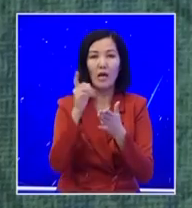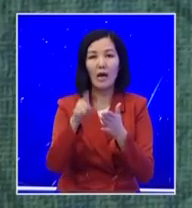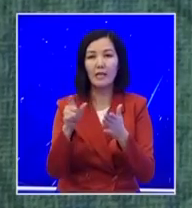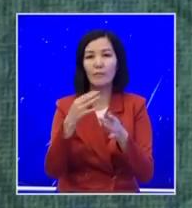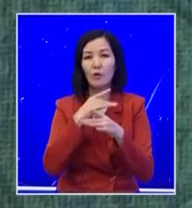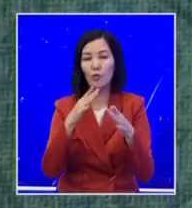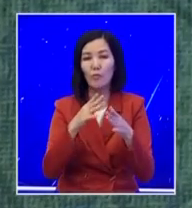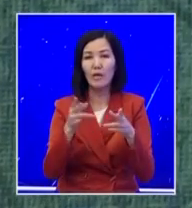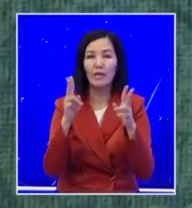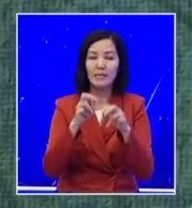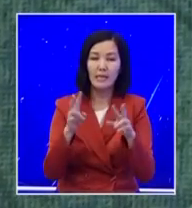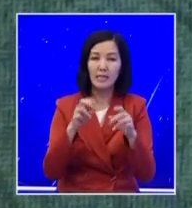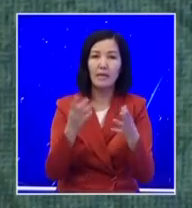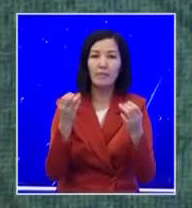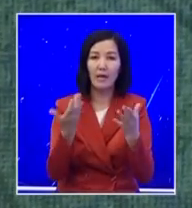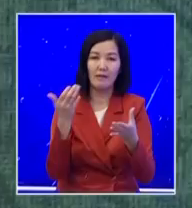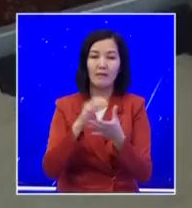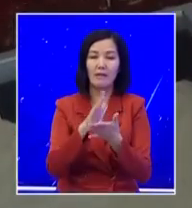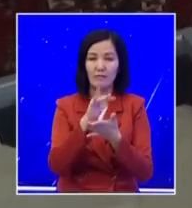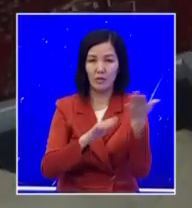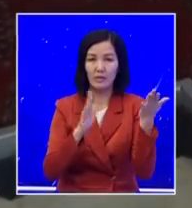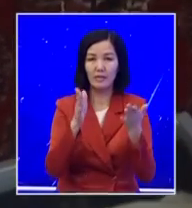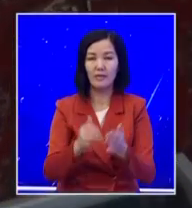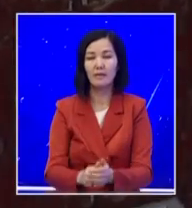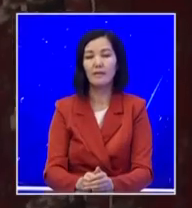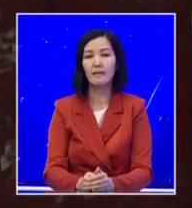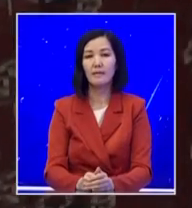ақынның ашылмаған қырлары зерттеліп, танылып жатыр.